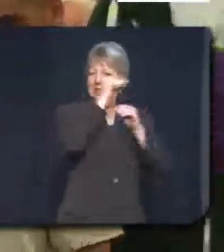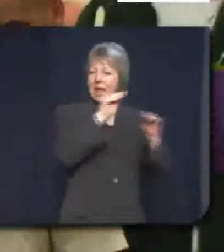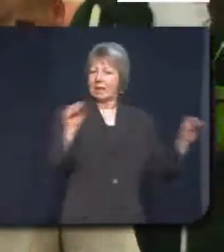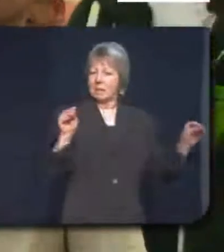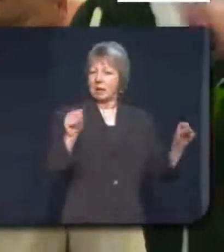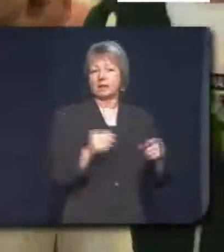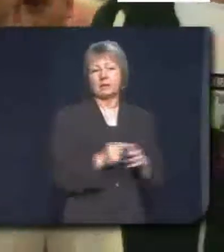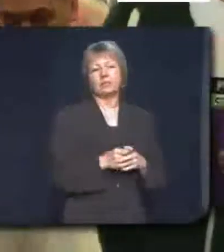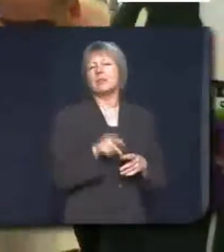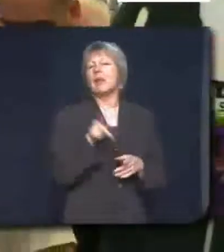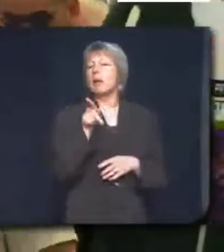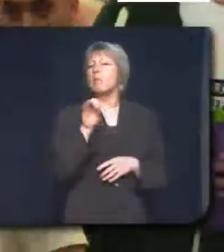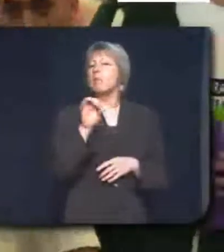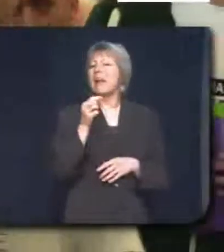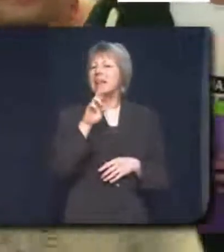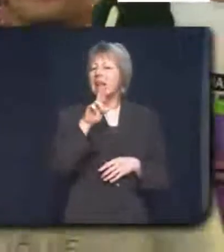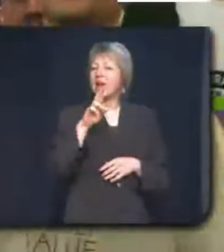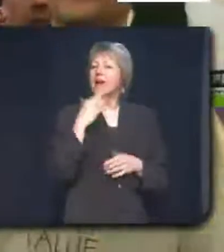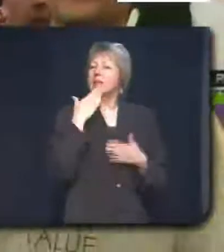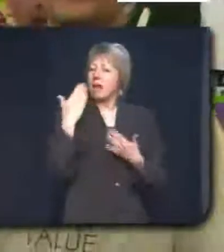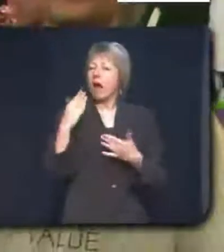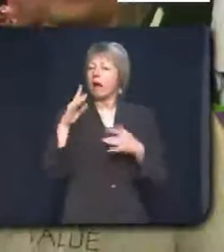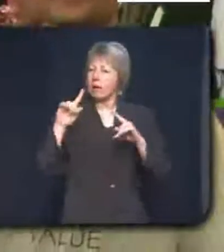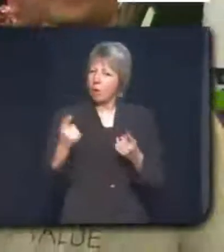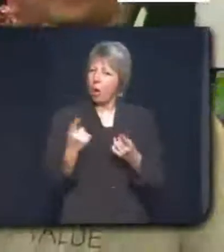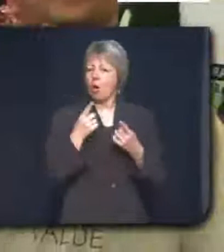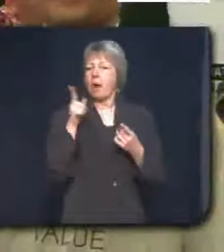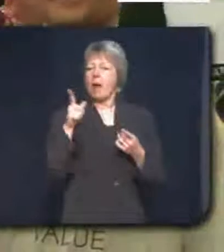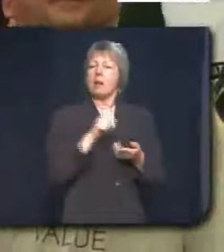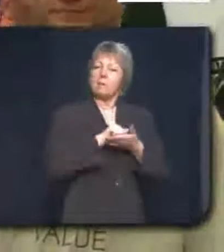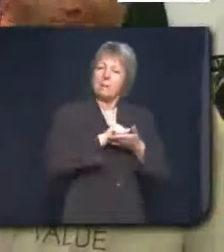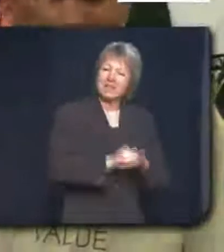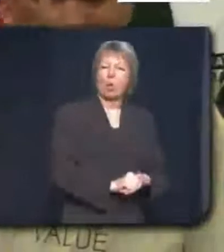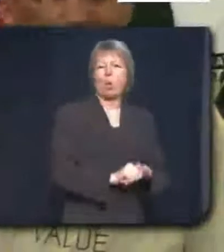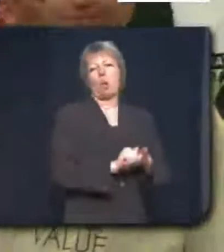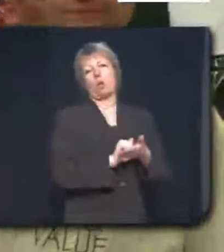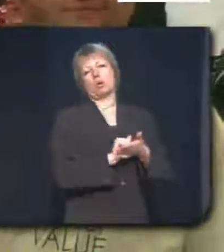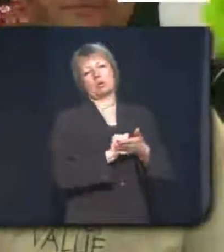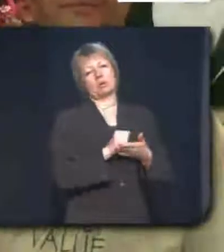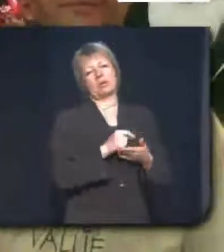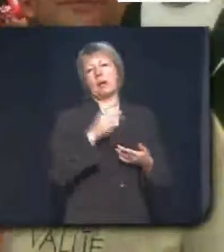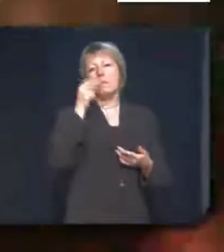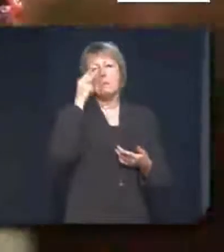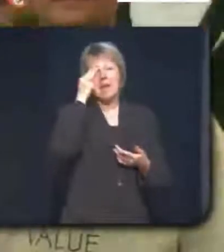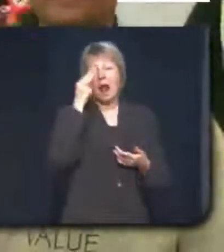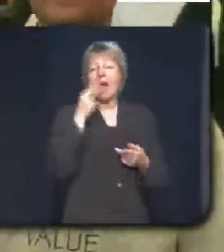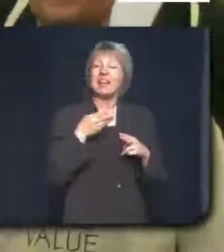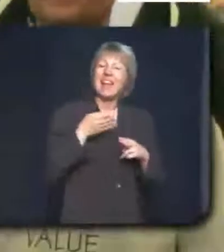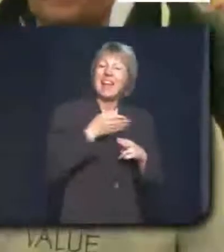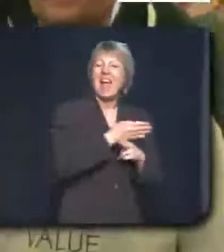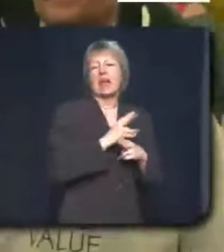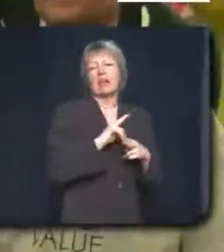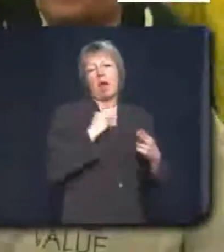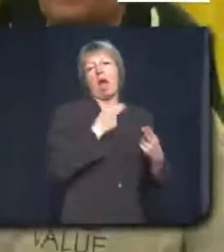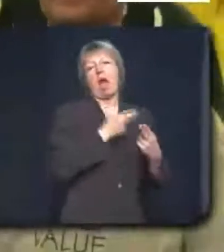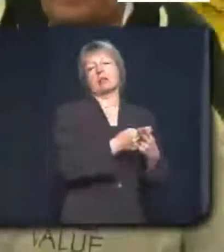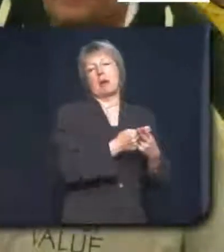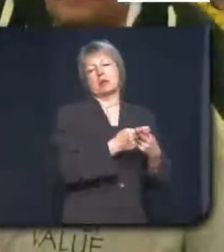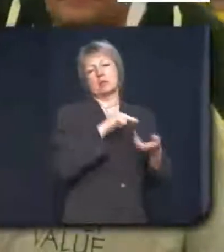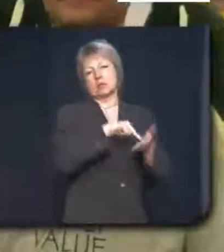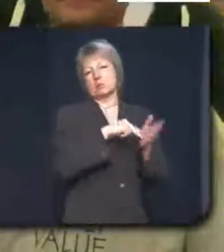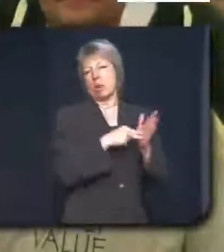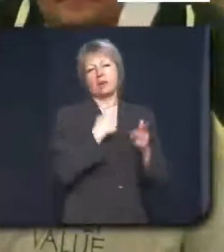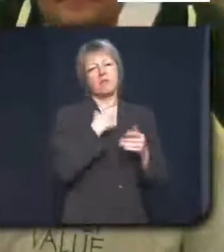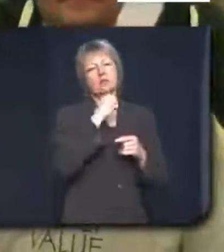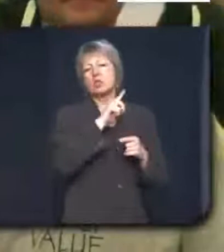danke Peter noch mal dass er betont hat dass die Piraten gegen eine Politik der Anpassung sind wir sind nicht dafür dass Menschen herkommen